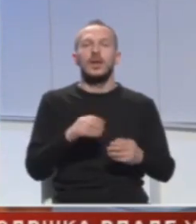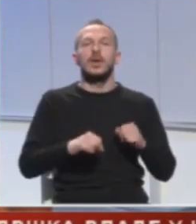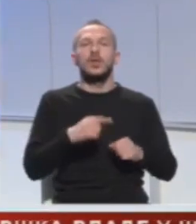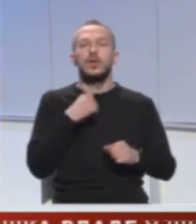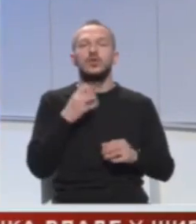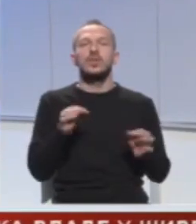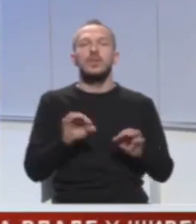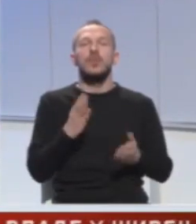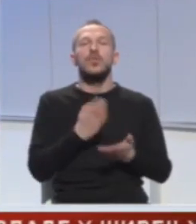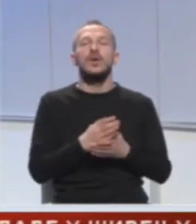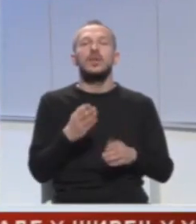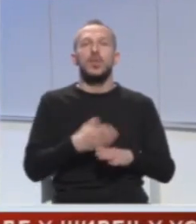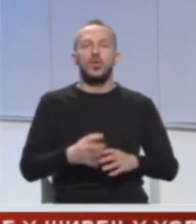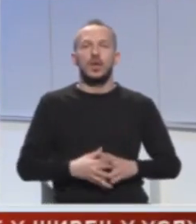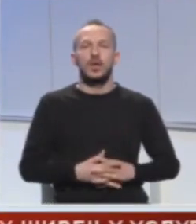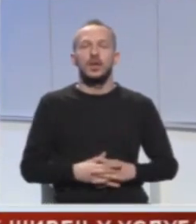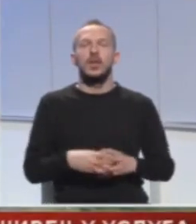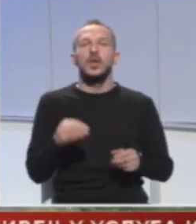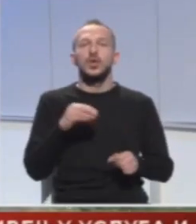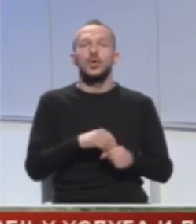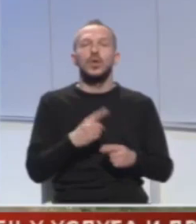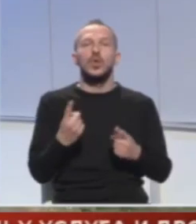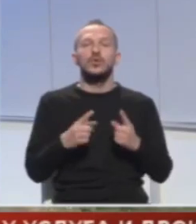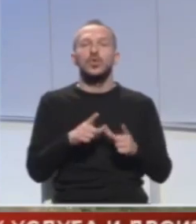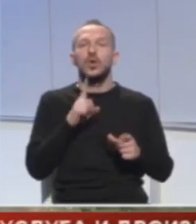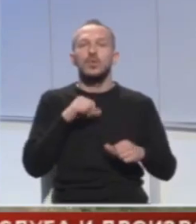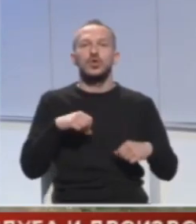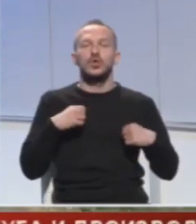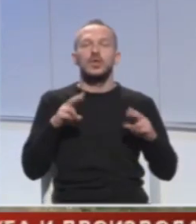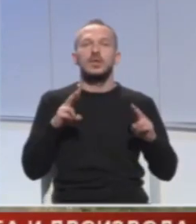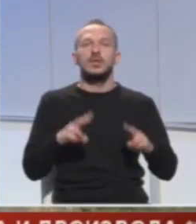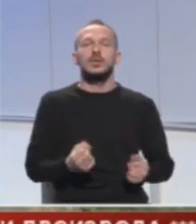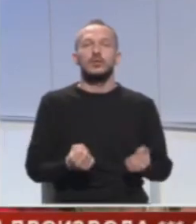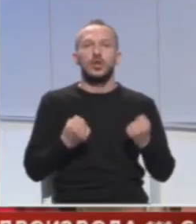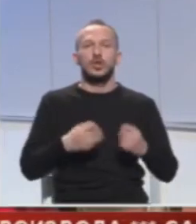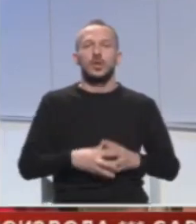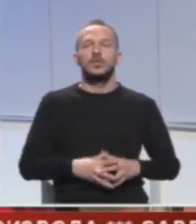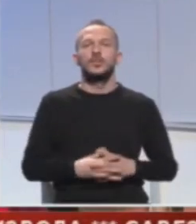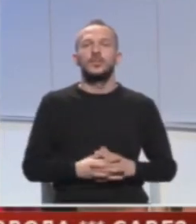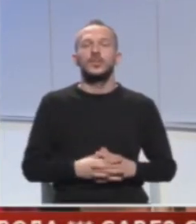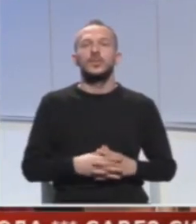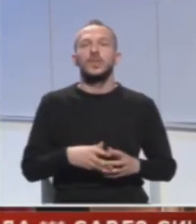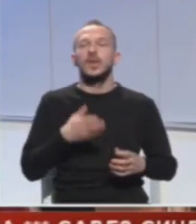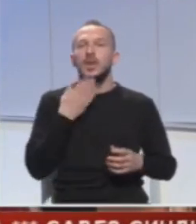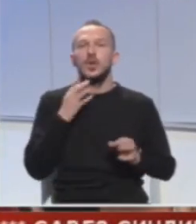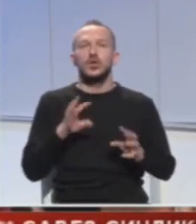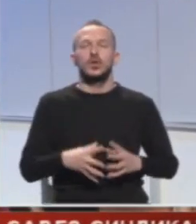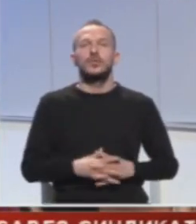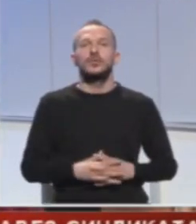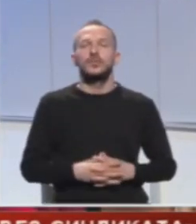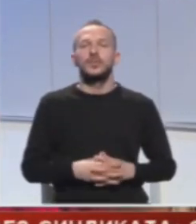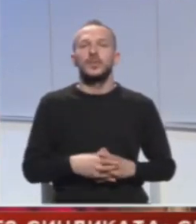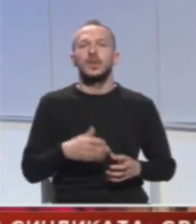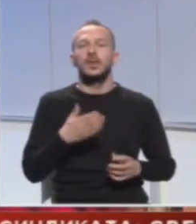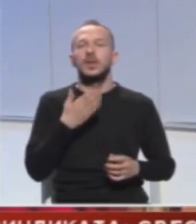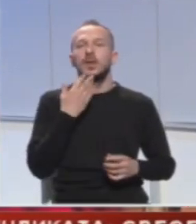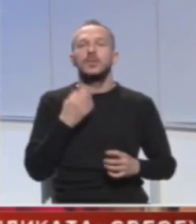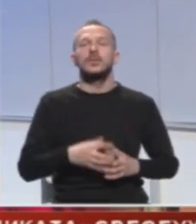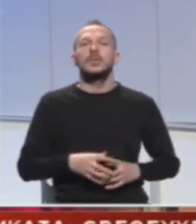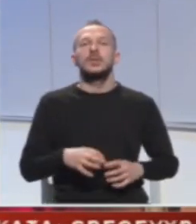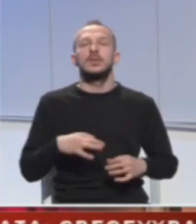kaže, spreman uvijek da pomogne. Dodaje, uslovi u kojima živi zaista su teški. Teški, nema ništa. Nije on ni ovako